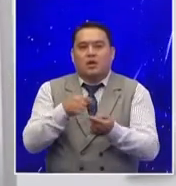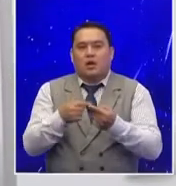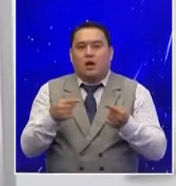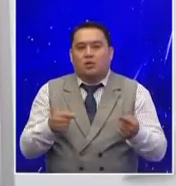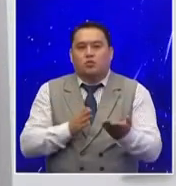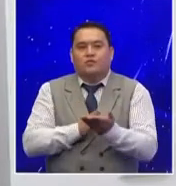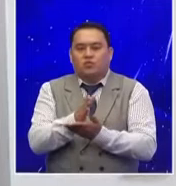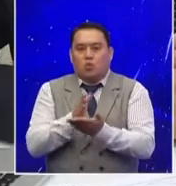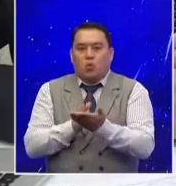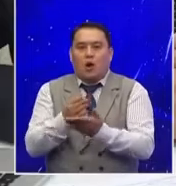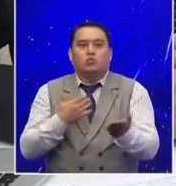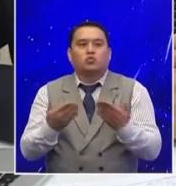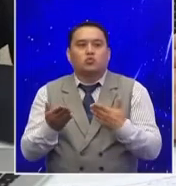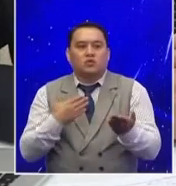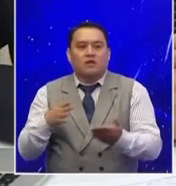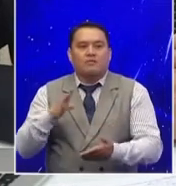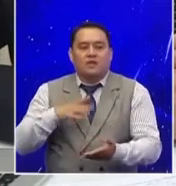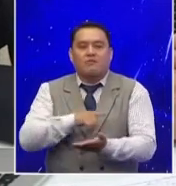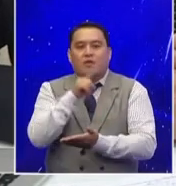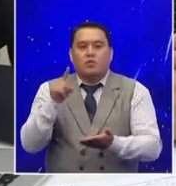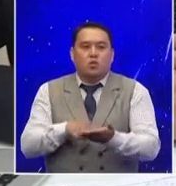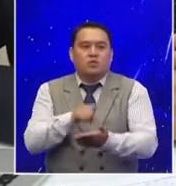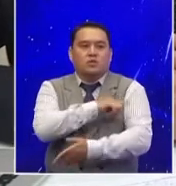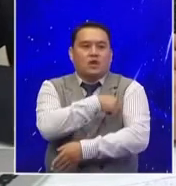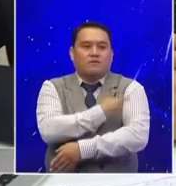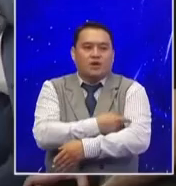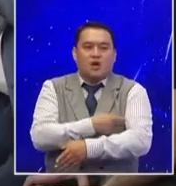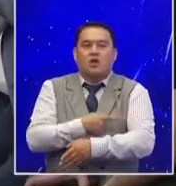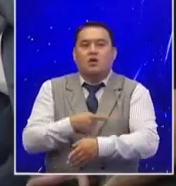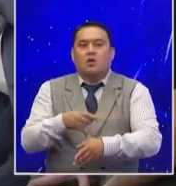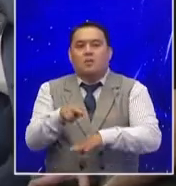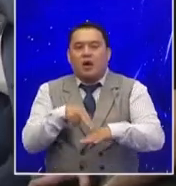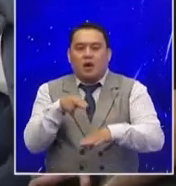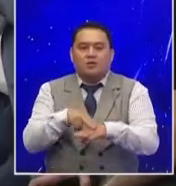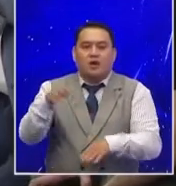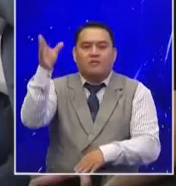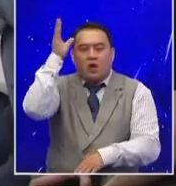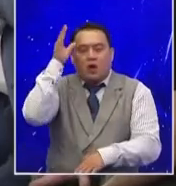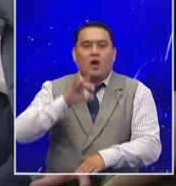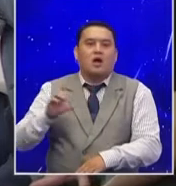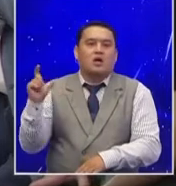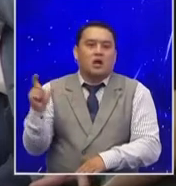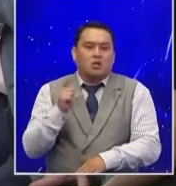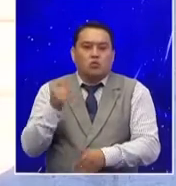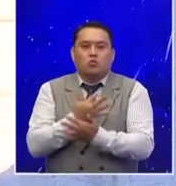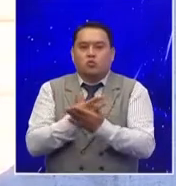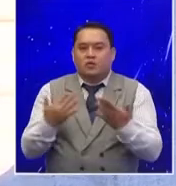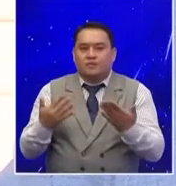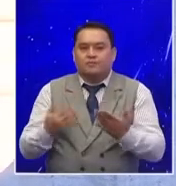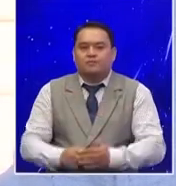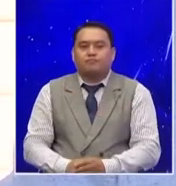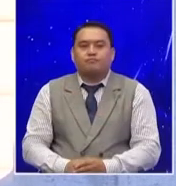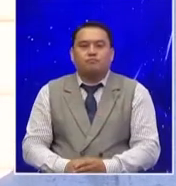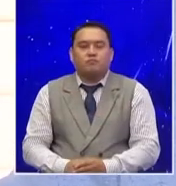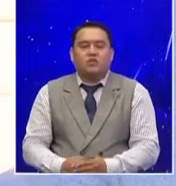различных структур. На обсуждение выносились вопросы здравоохранения, правоохранительных органов, образования, экологии и ряд других. Сегодня